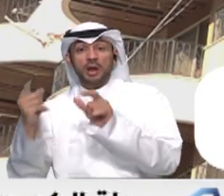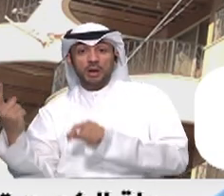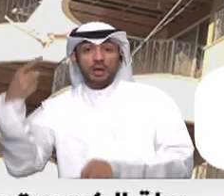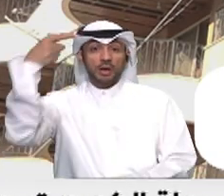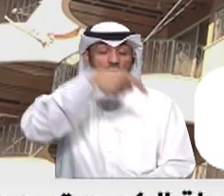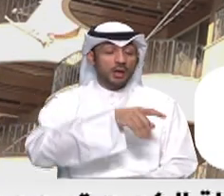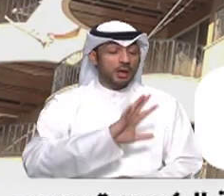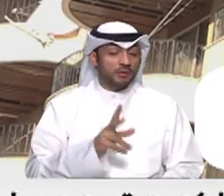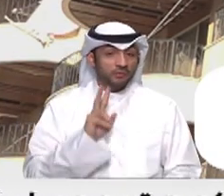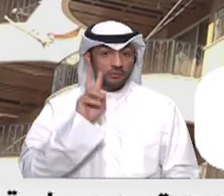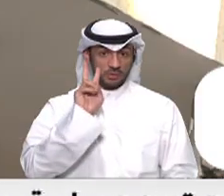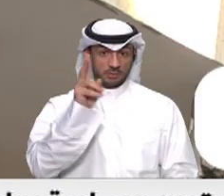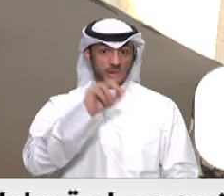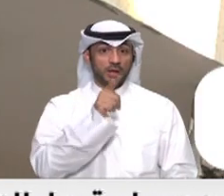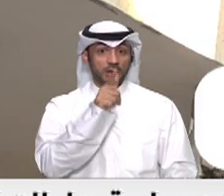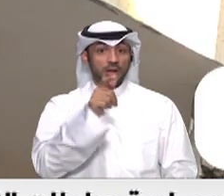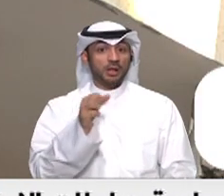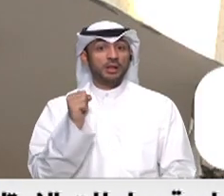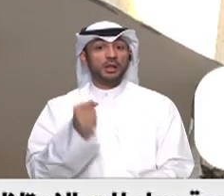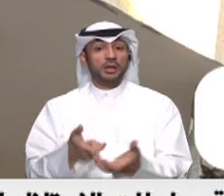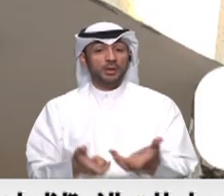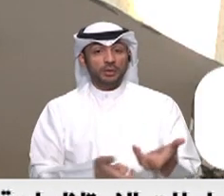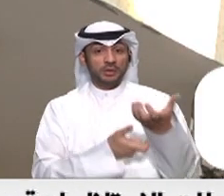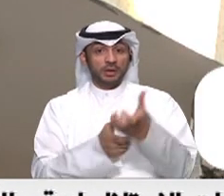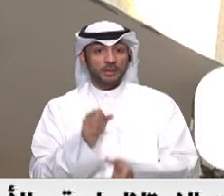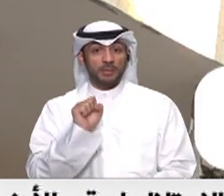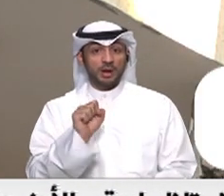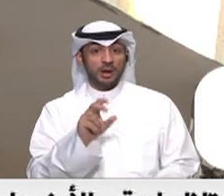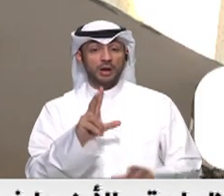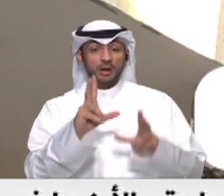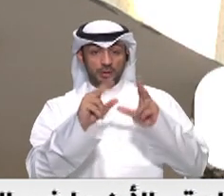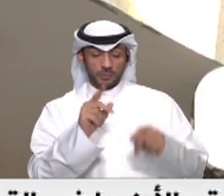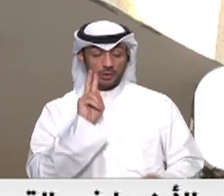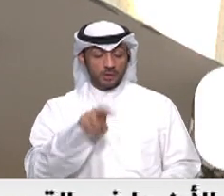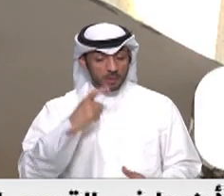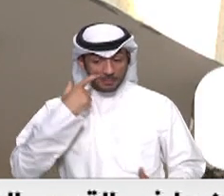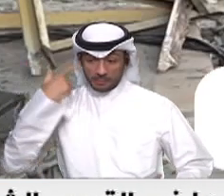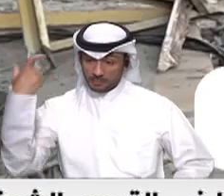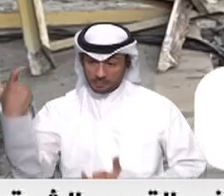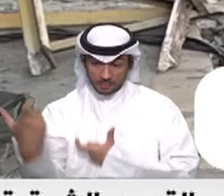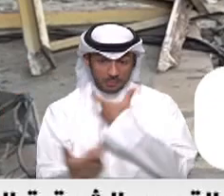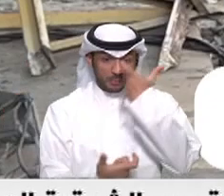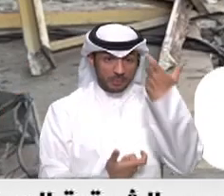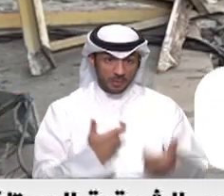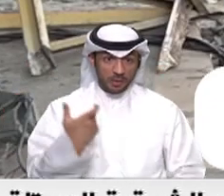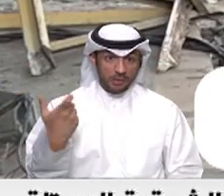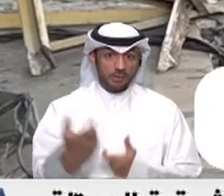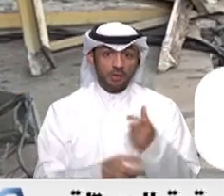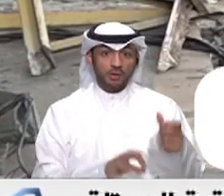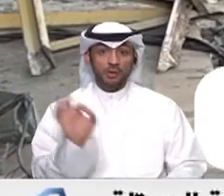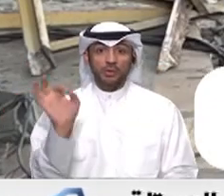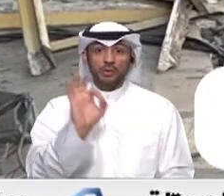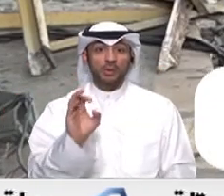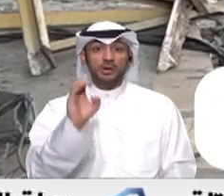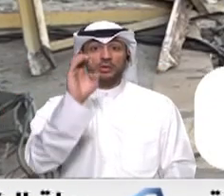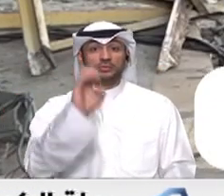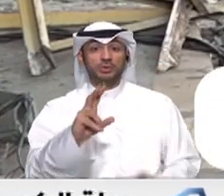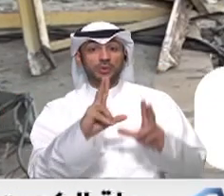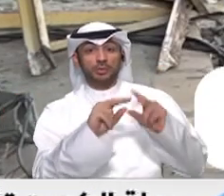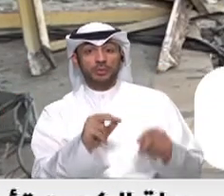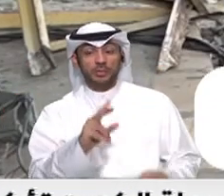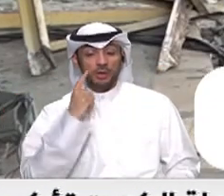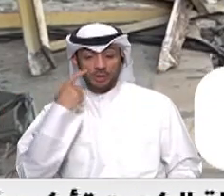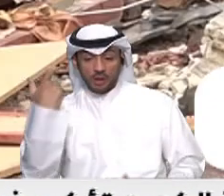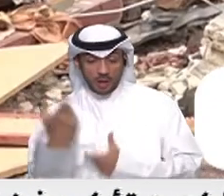المديرية العامة للدفاع المدني استمرار عمليات البحث والإنقاذ في محافظة النبطية وبرج البراجنة، أما